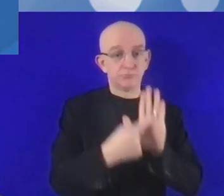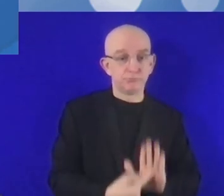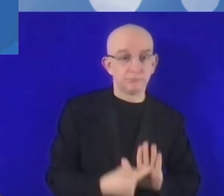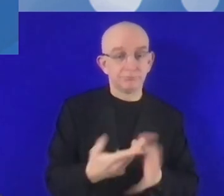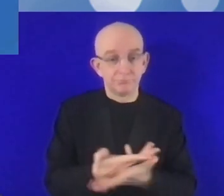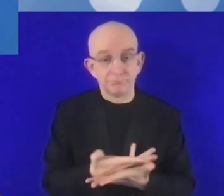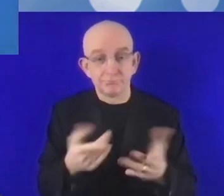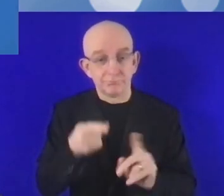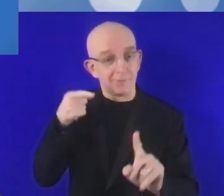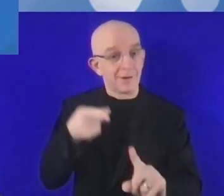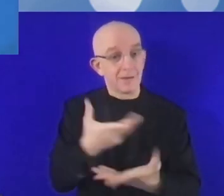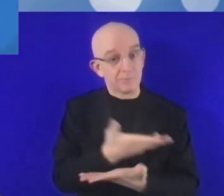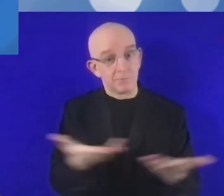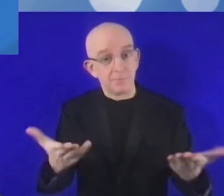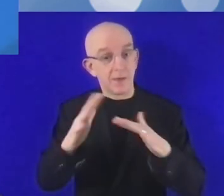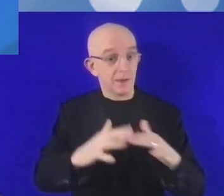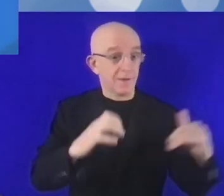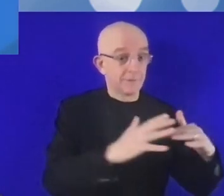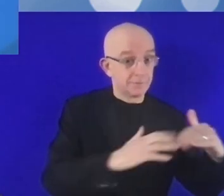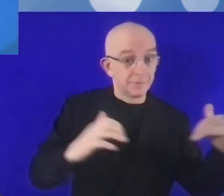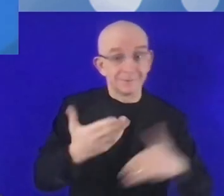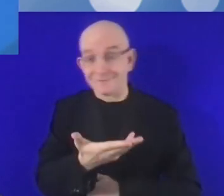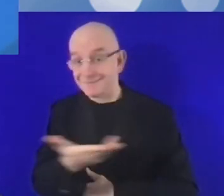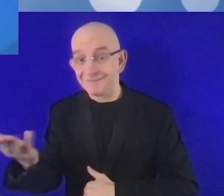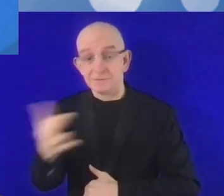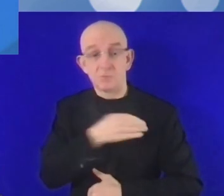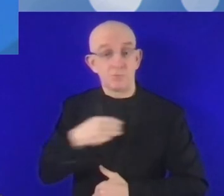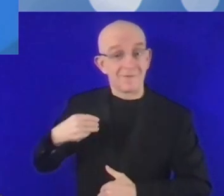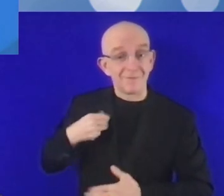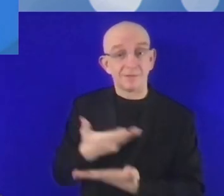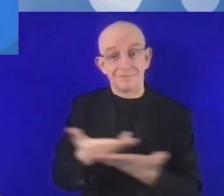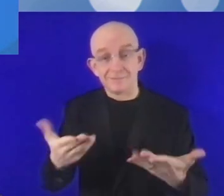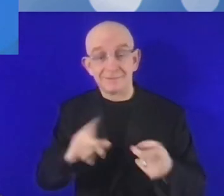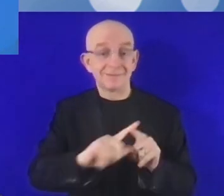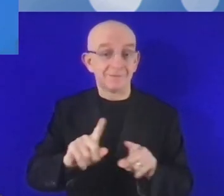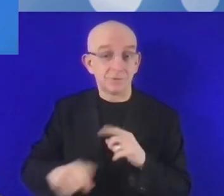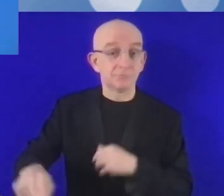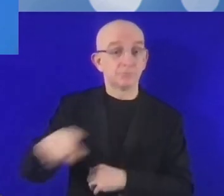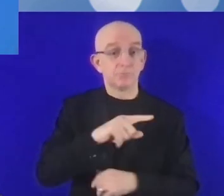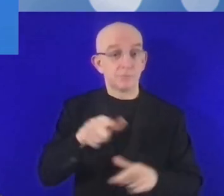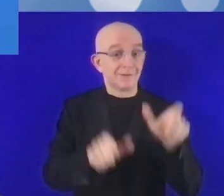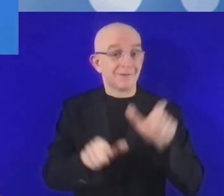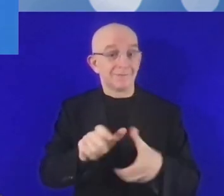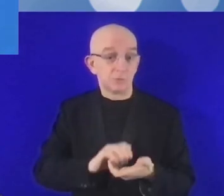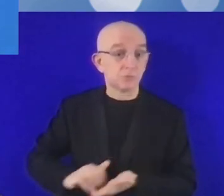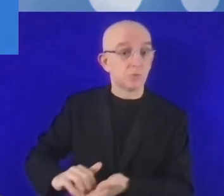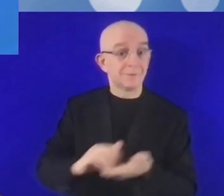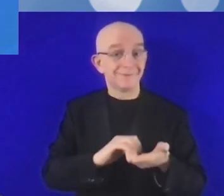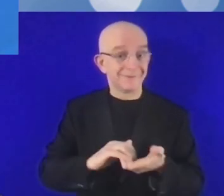一个自由安全的数字未来意愿是我数字合作的线路图的基础。最